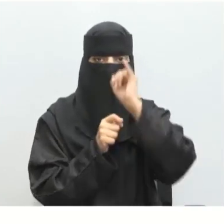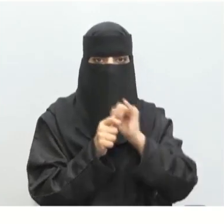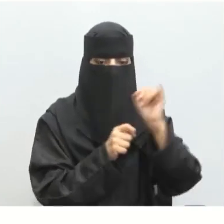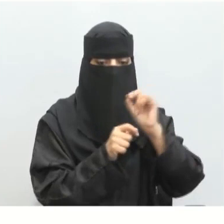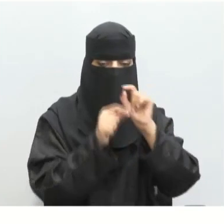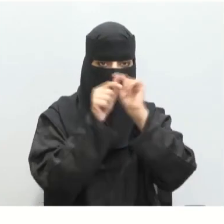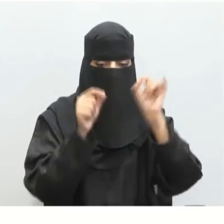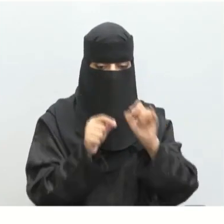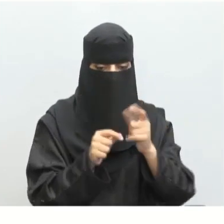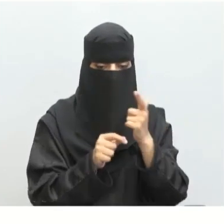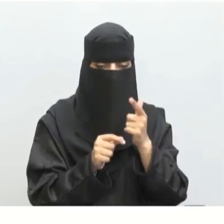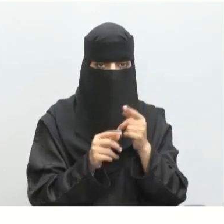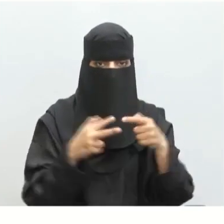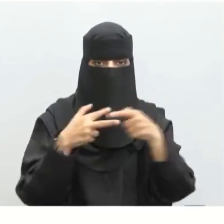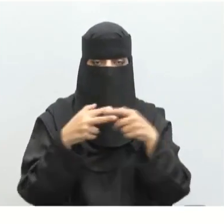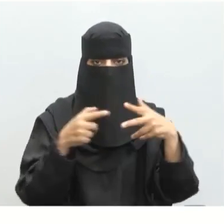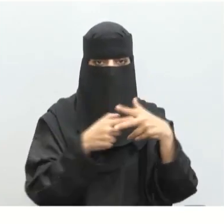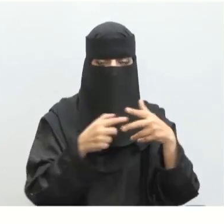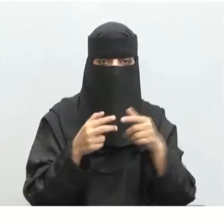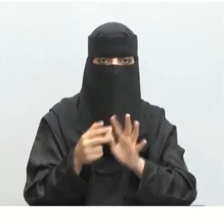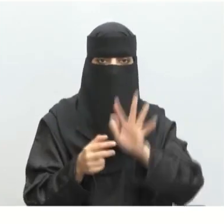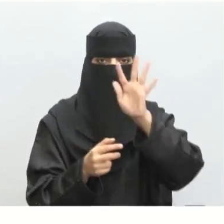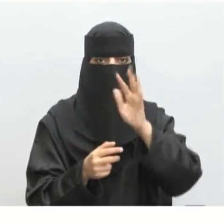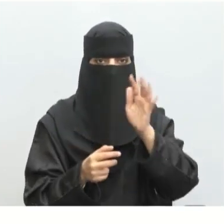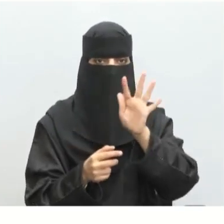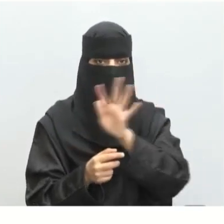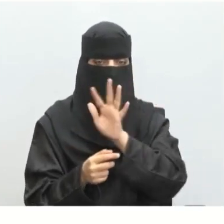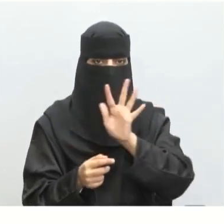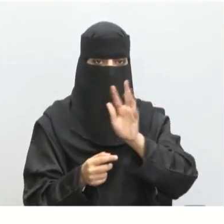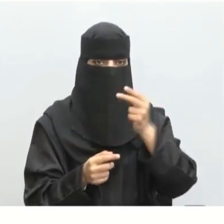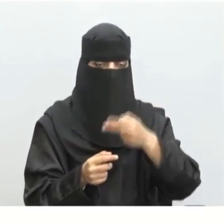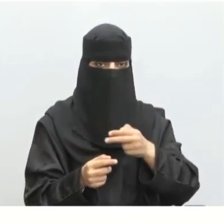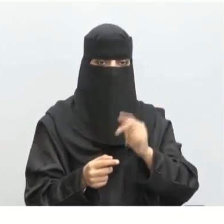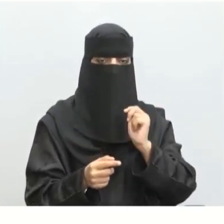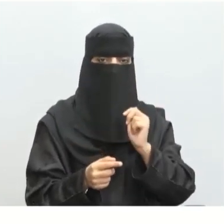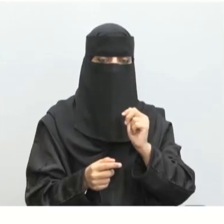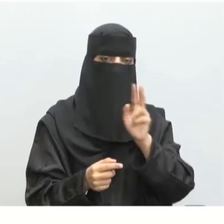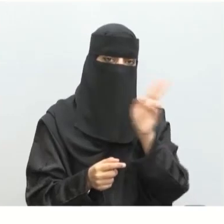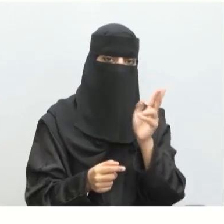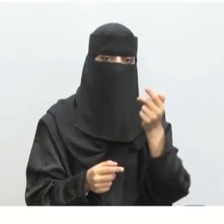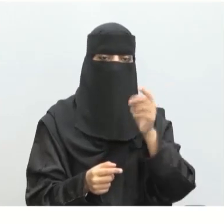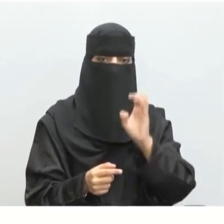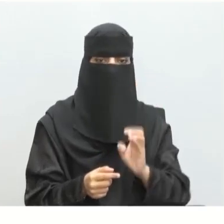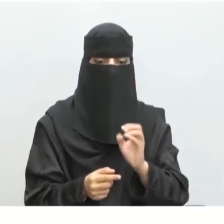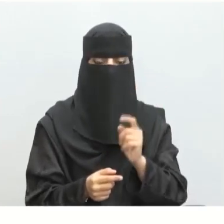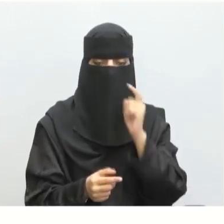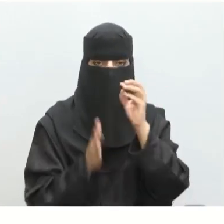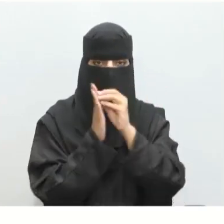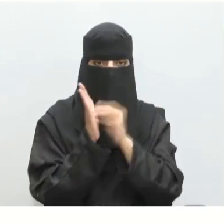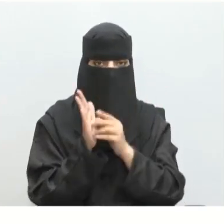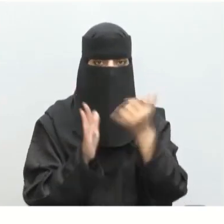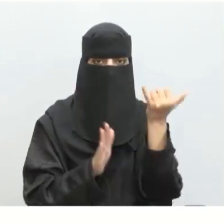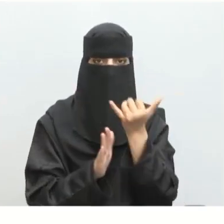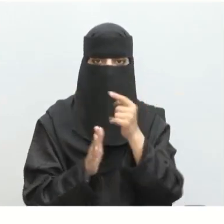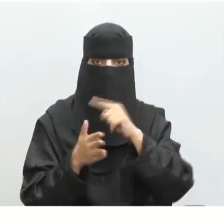الخريطه واتجاهات الشمال هذه اهم محتويات الخرجيه المحتويات